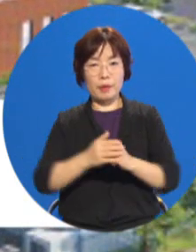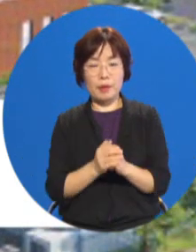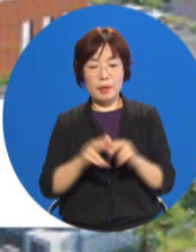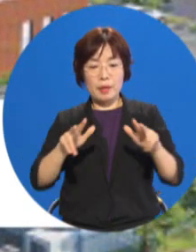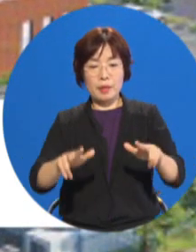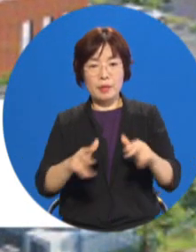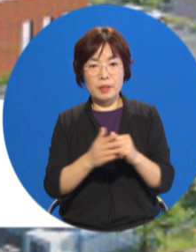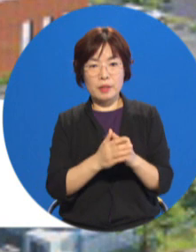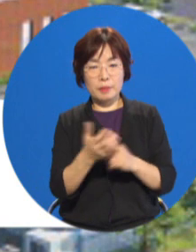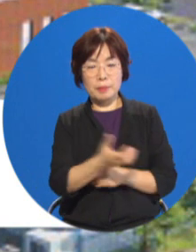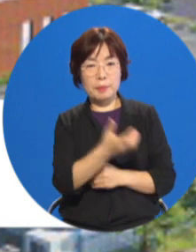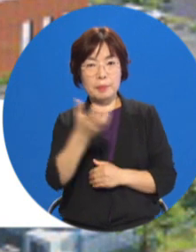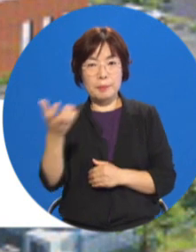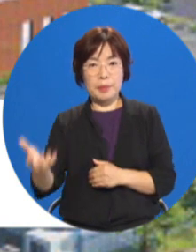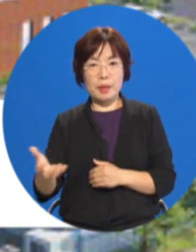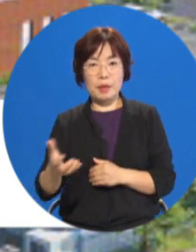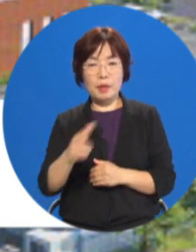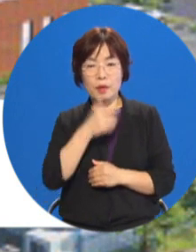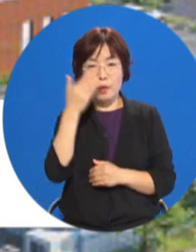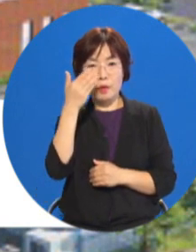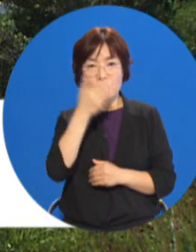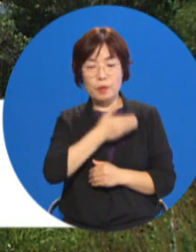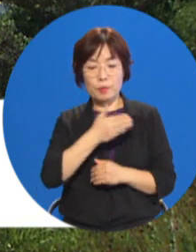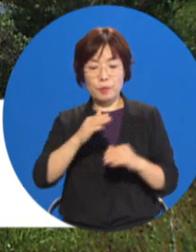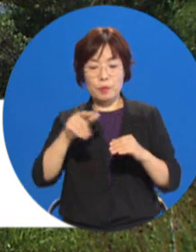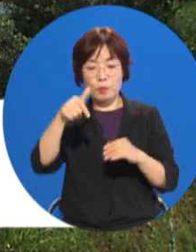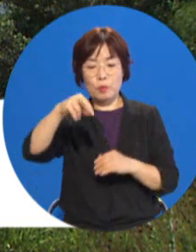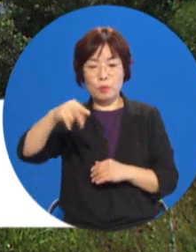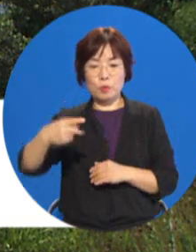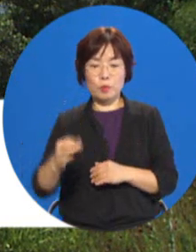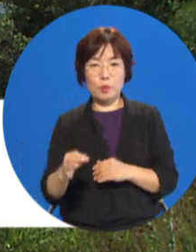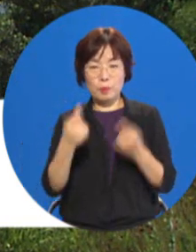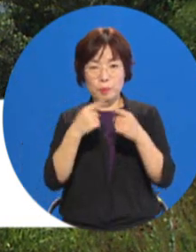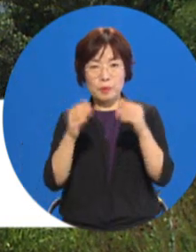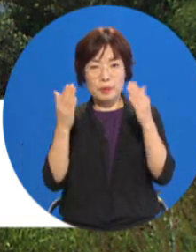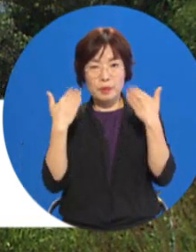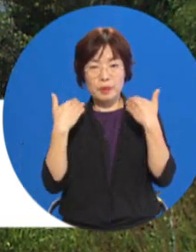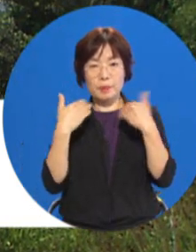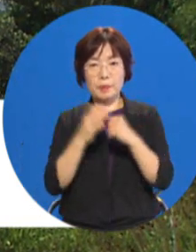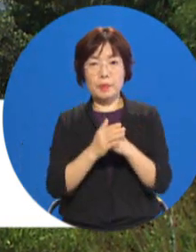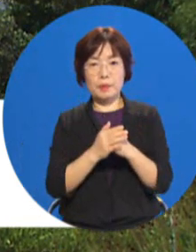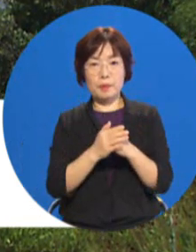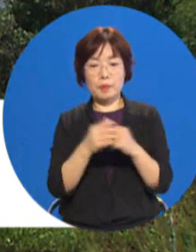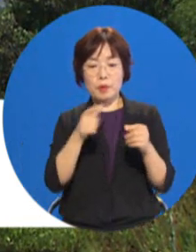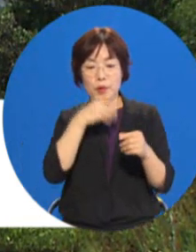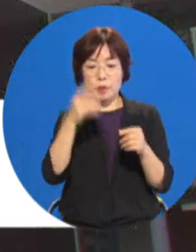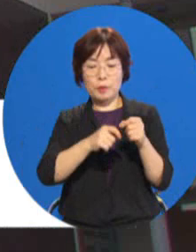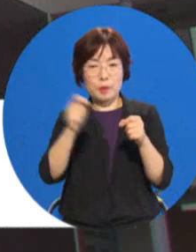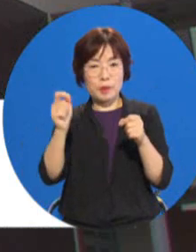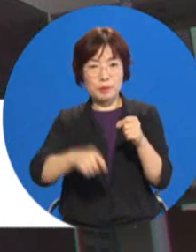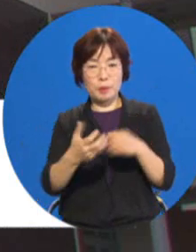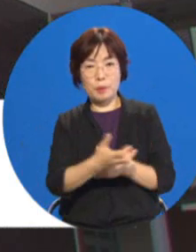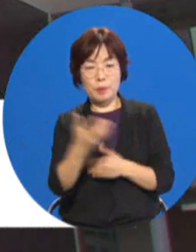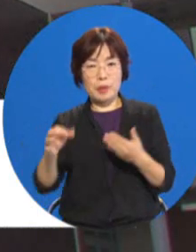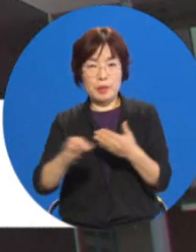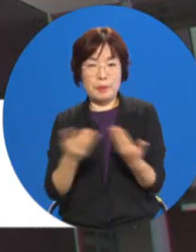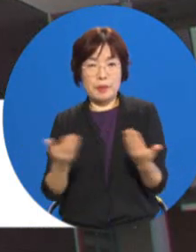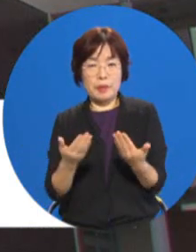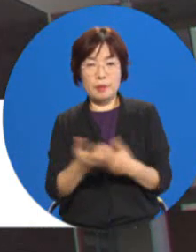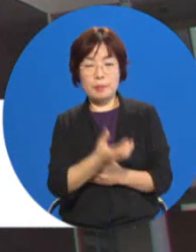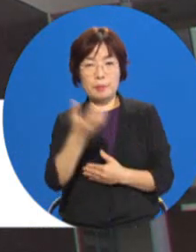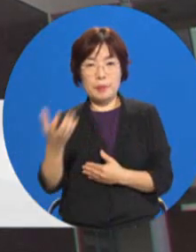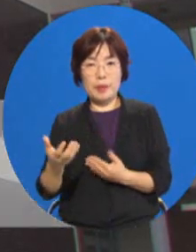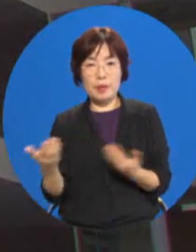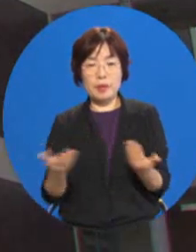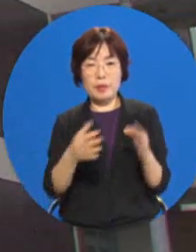기존 청사가 철거됨에 따라 해경은 오는 21일부터 완공 시점까지 전남대학교 여수 국동 캠퍼스에 임시 청사를